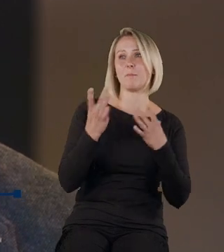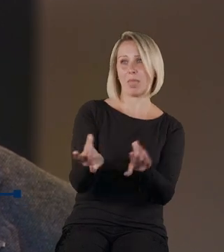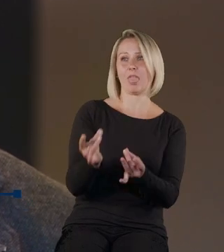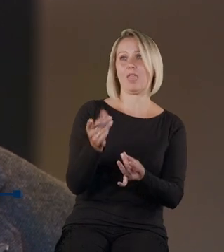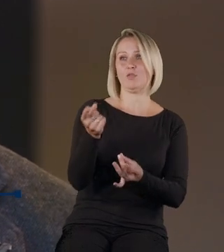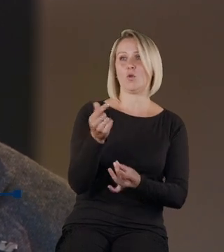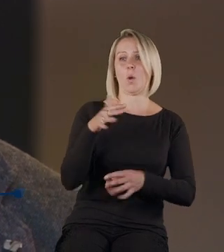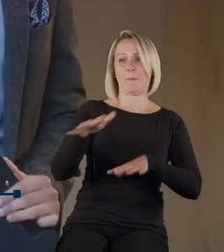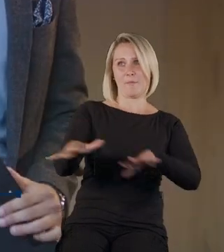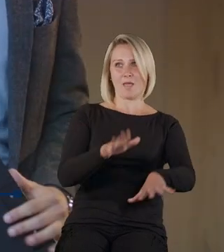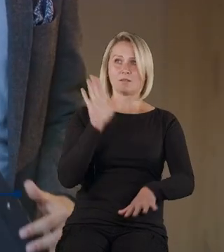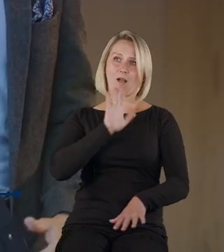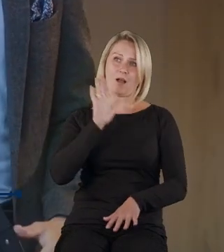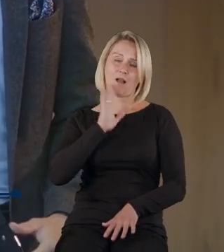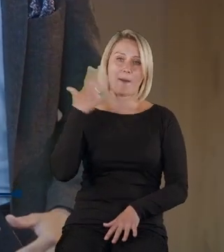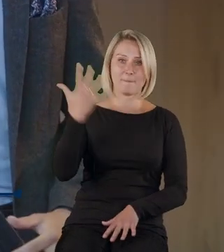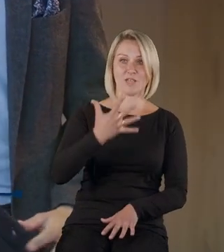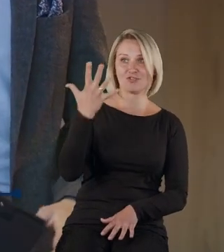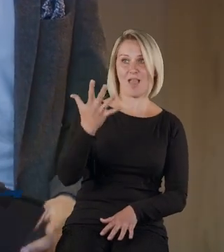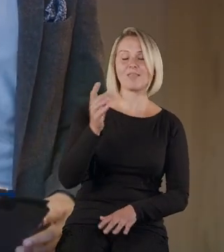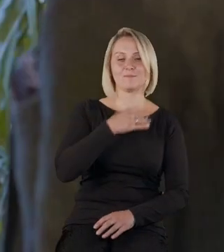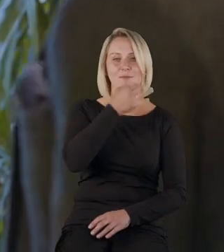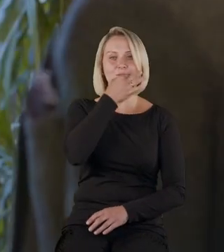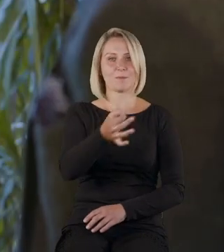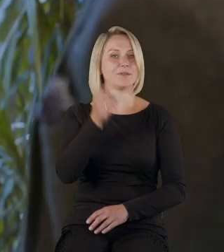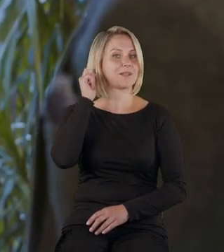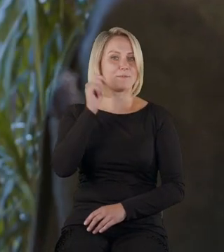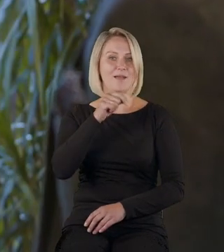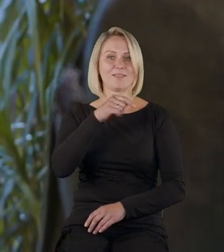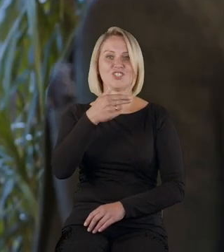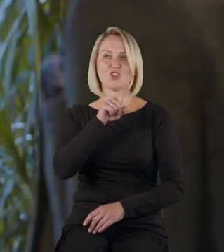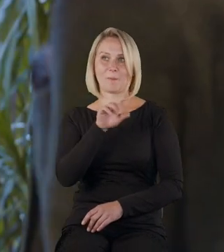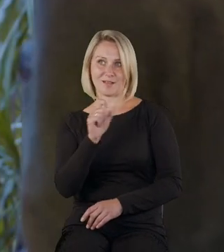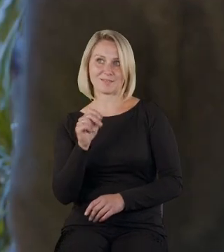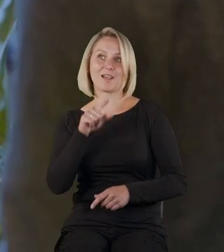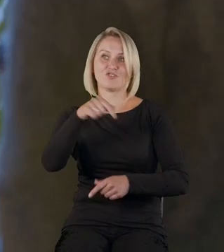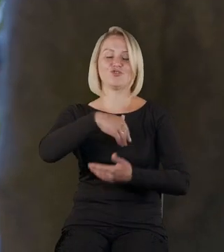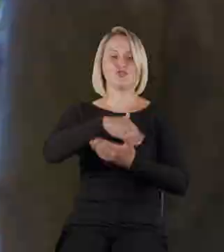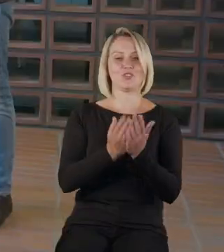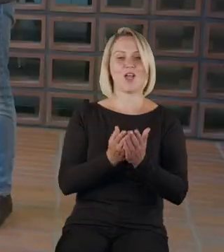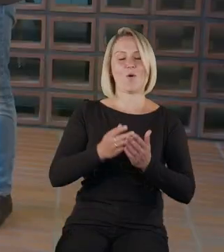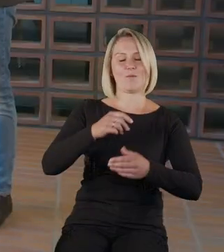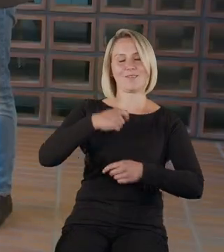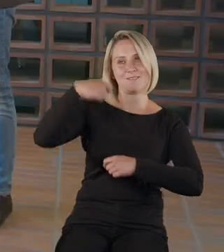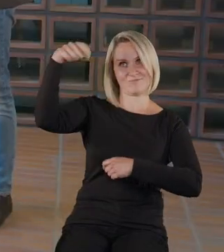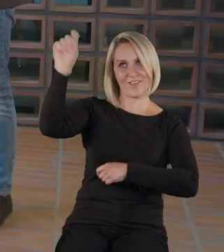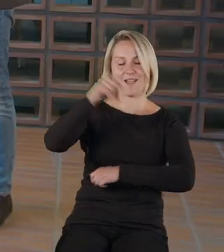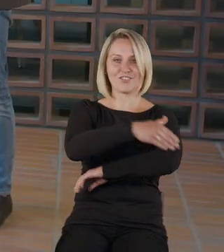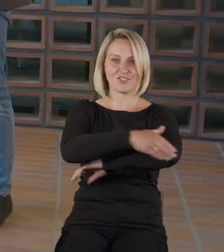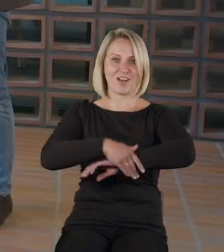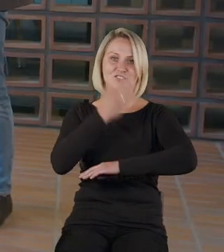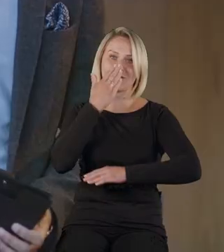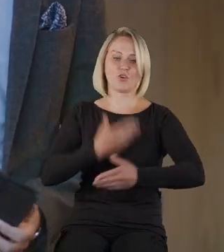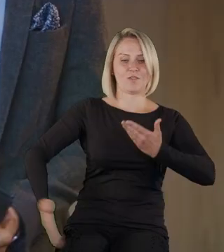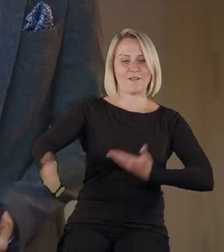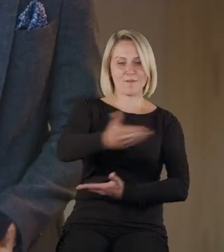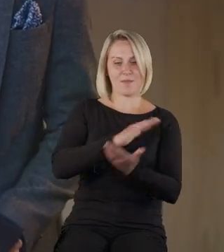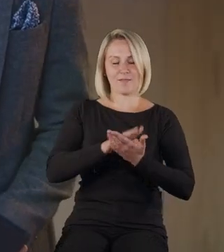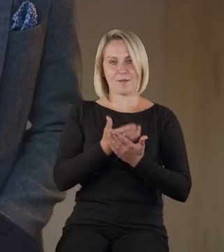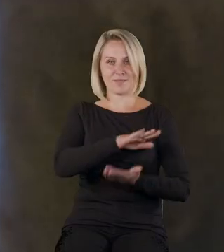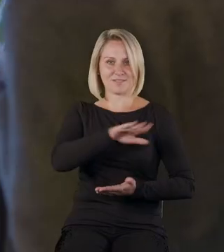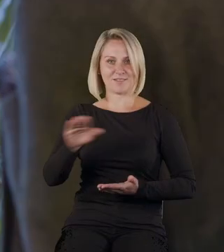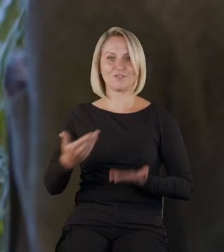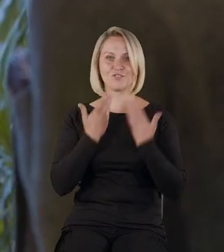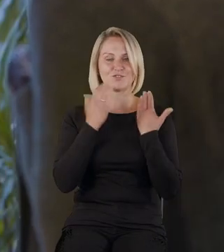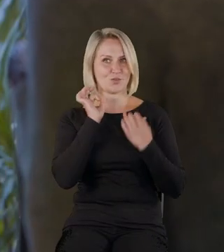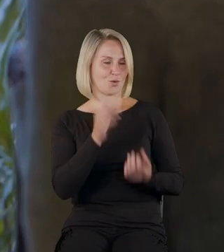właśnie do tych jednych miejsc? O to zapytam panią Martę Żebracką z działu współpracy z zagranicą Biura Wymiany Międzynarodowej. Dzień dobry, pani